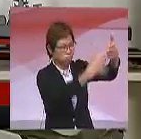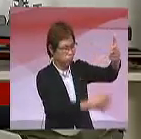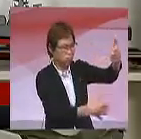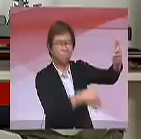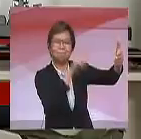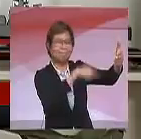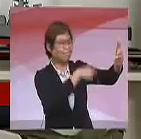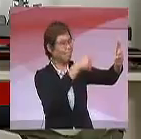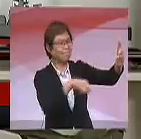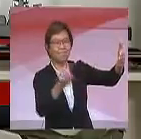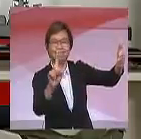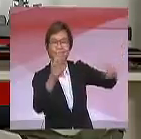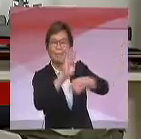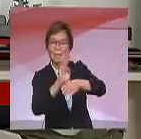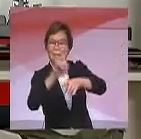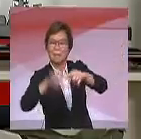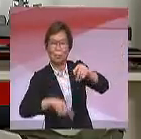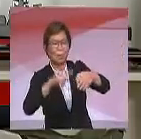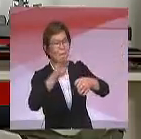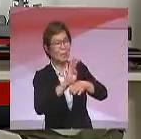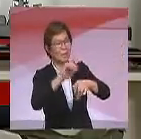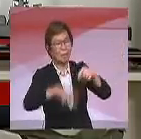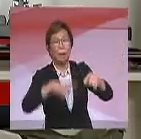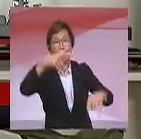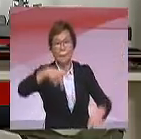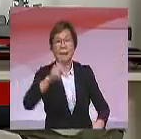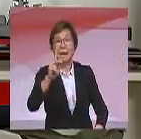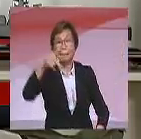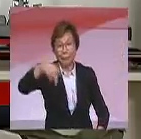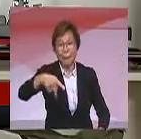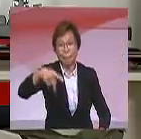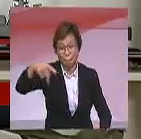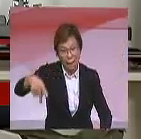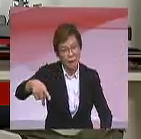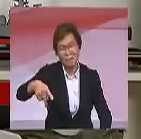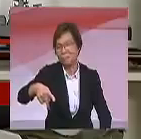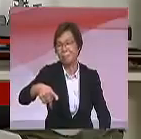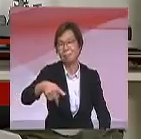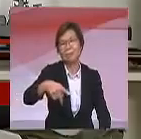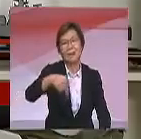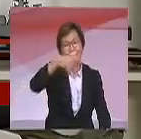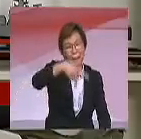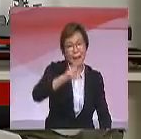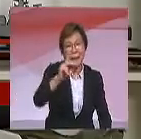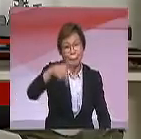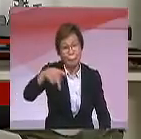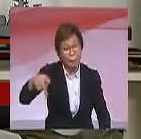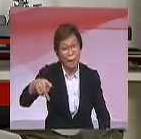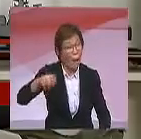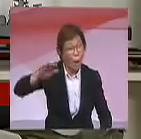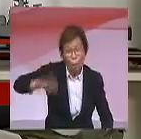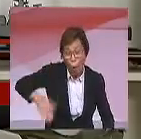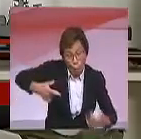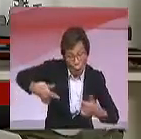Jadi mereka tak boleh. Walaupun bukan PKPB, PKPP pun kita masih belum